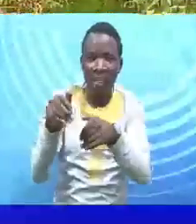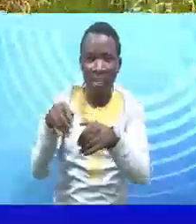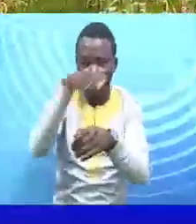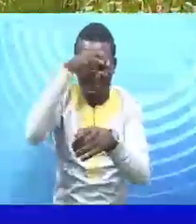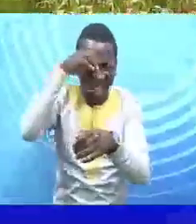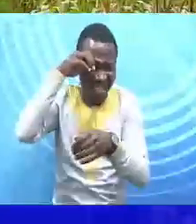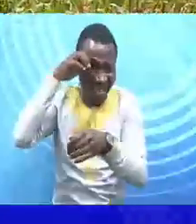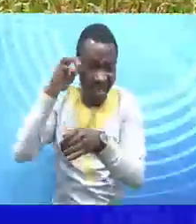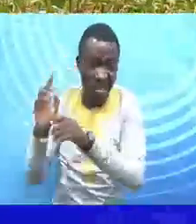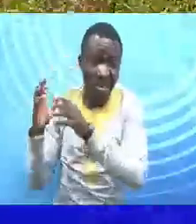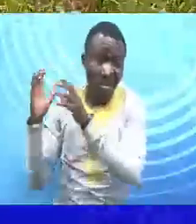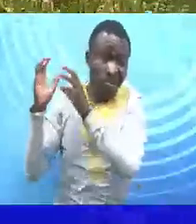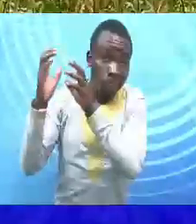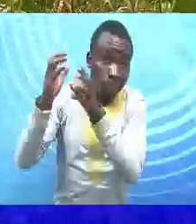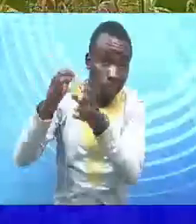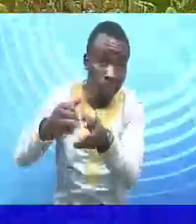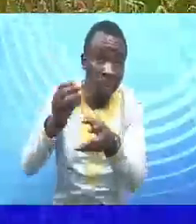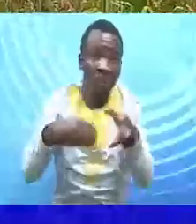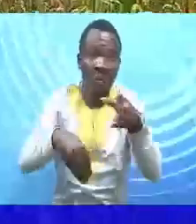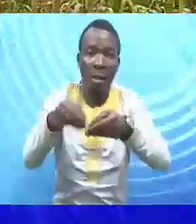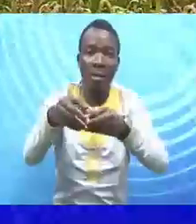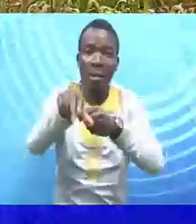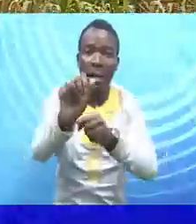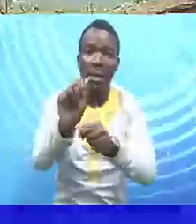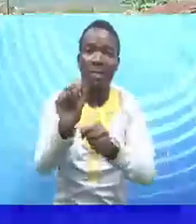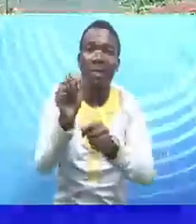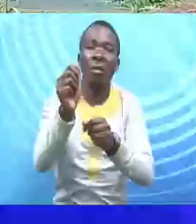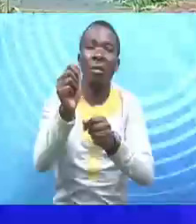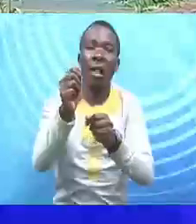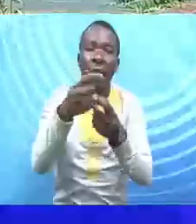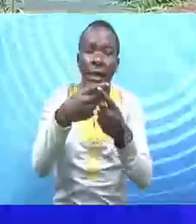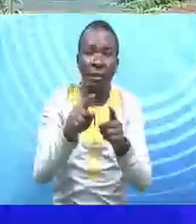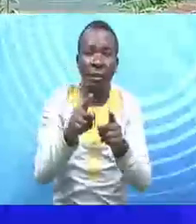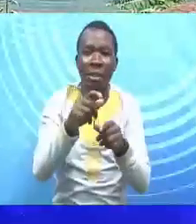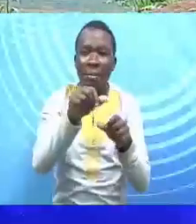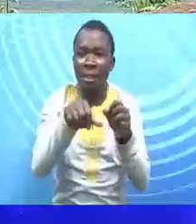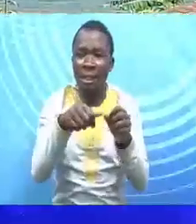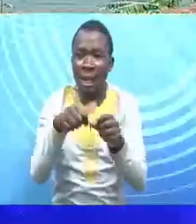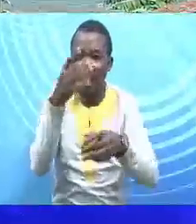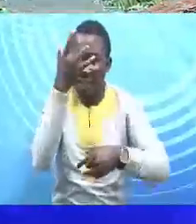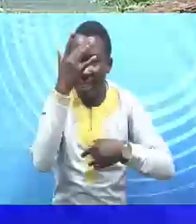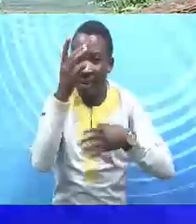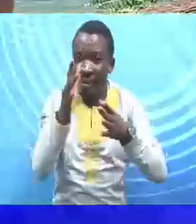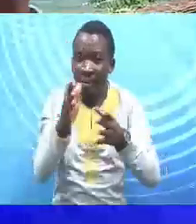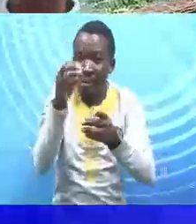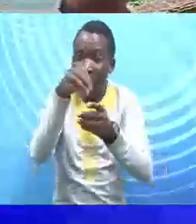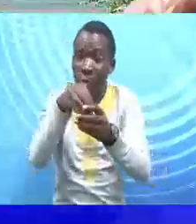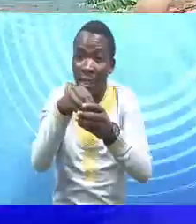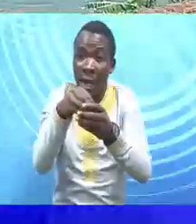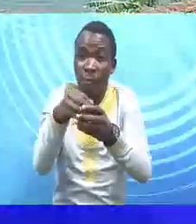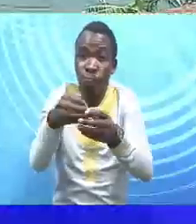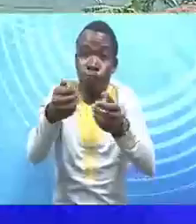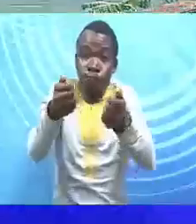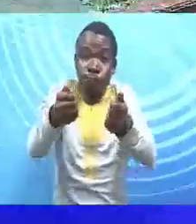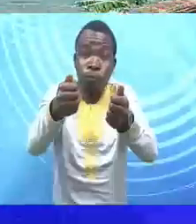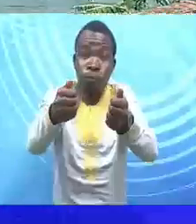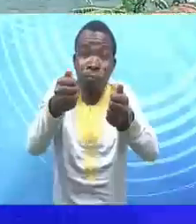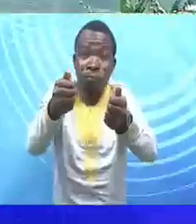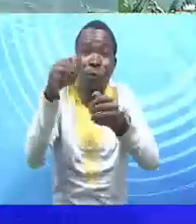wabo ku muhanda kugira ngo ugezwe ku binyabiziga bya ushitsa ku isoko ngo naho kukijyanye n'abarwayi bamushyira ngo byikugira ngo bamugeze ku